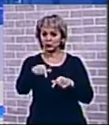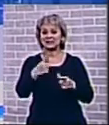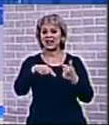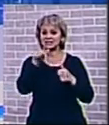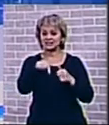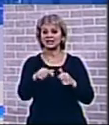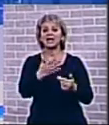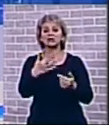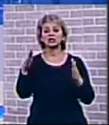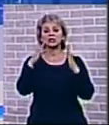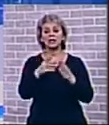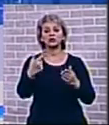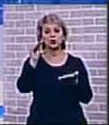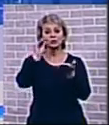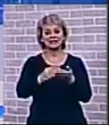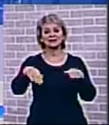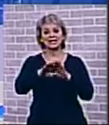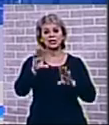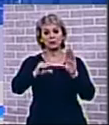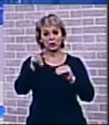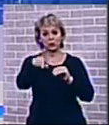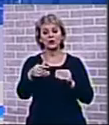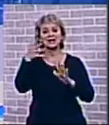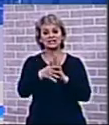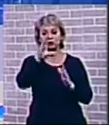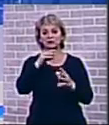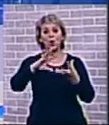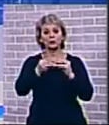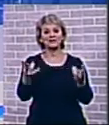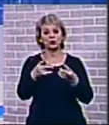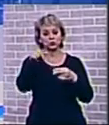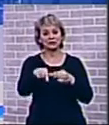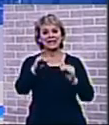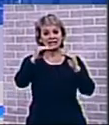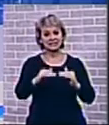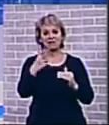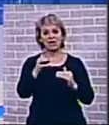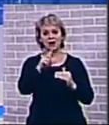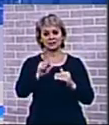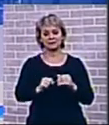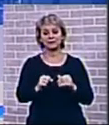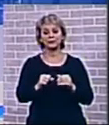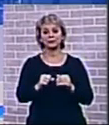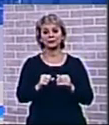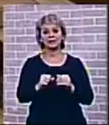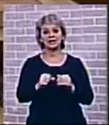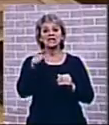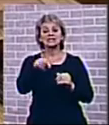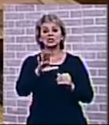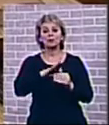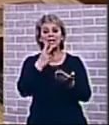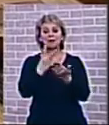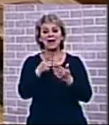назад. И в некоторых домах, где установили такие приборы, расход воды на общедомовые нужды снизился вдвое. Здесь вот